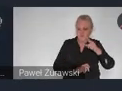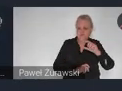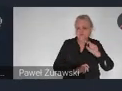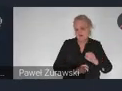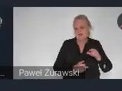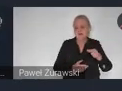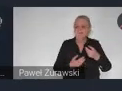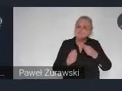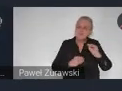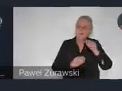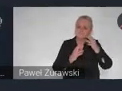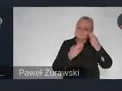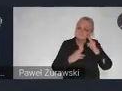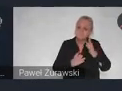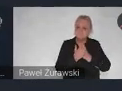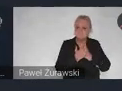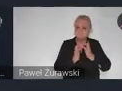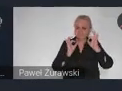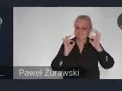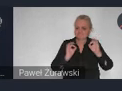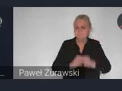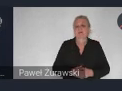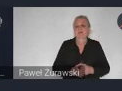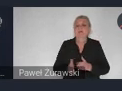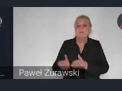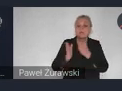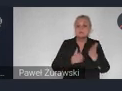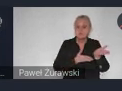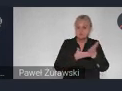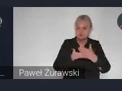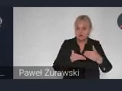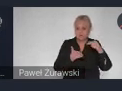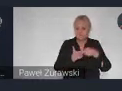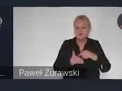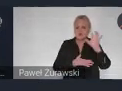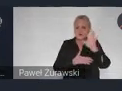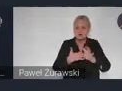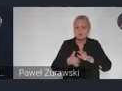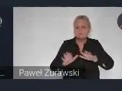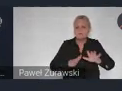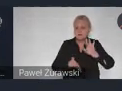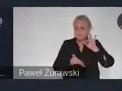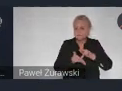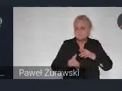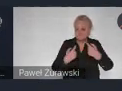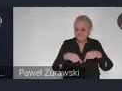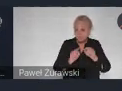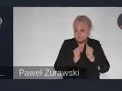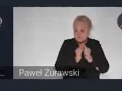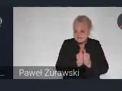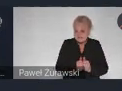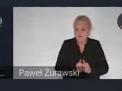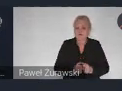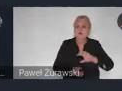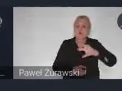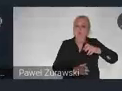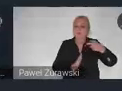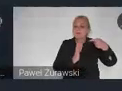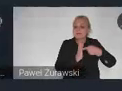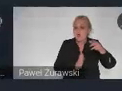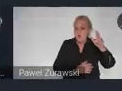najbardziej wiarygodna w dalszej części Należy opisać miejsce realizacji zadania grupę